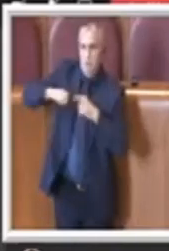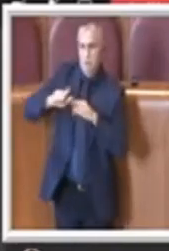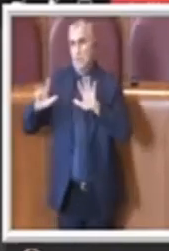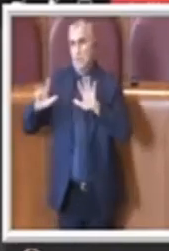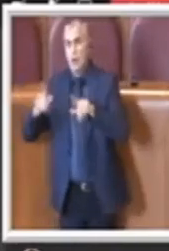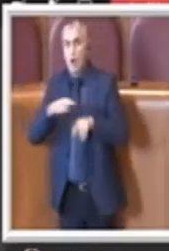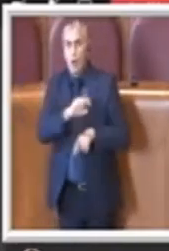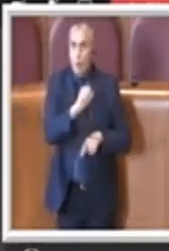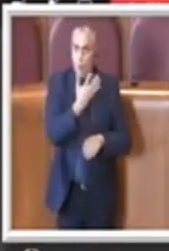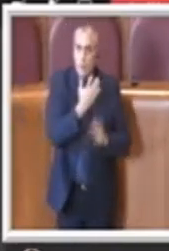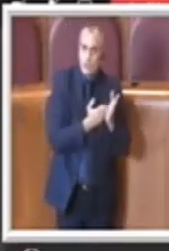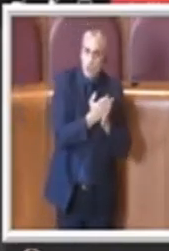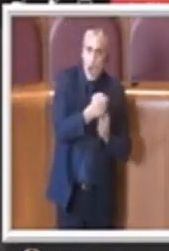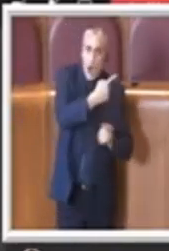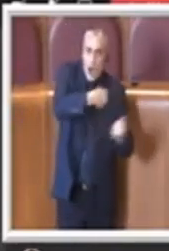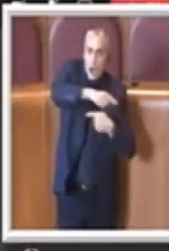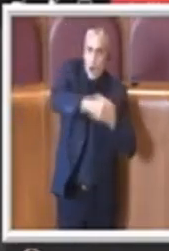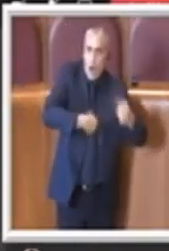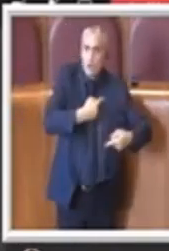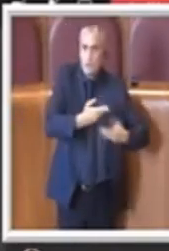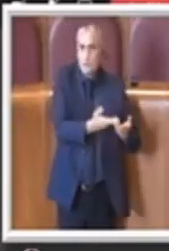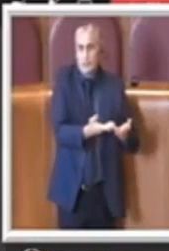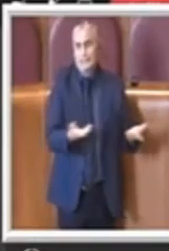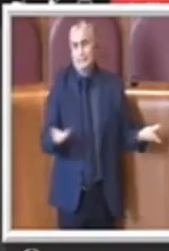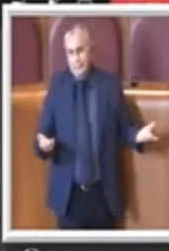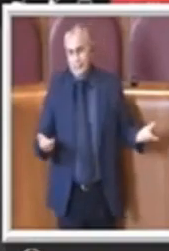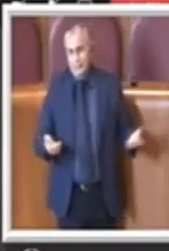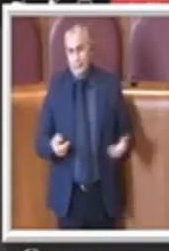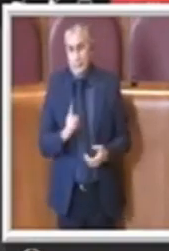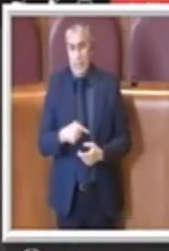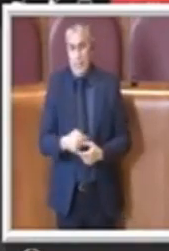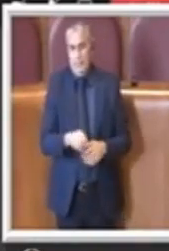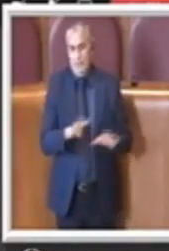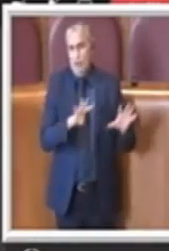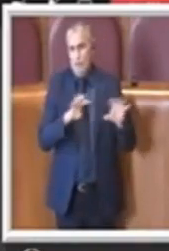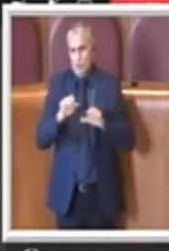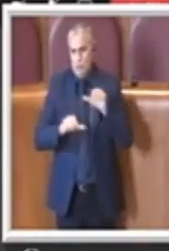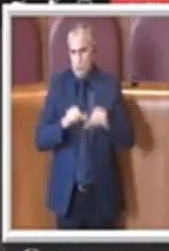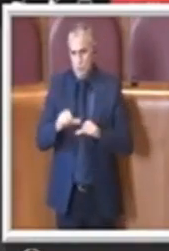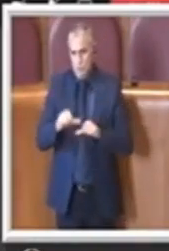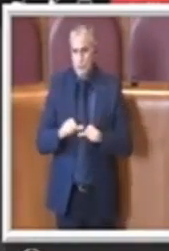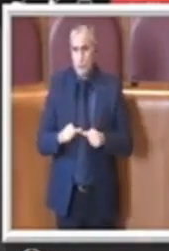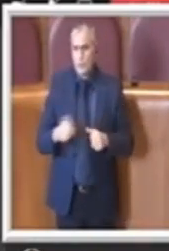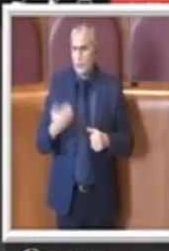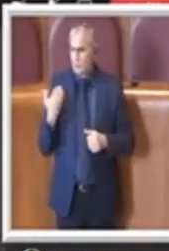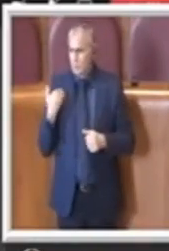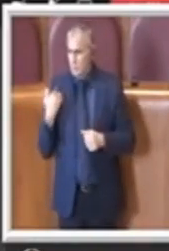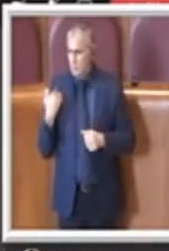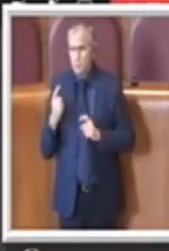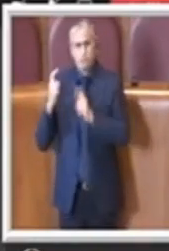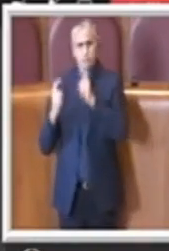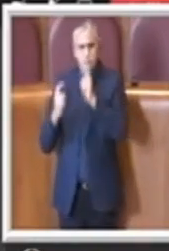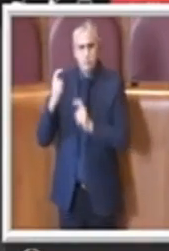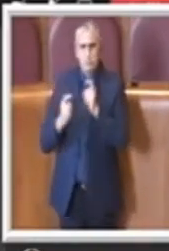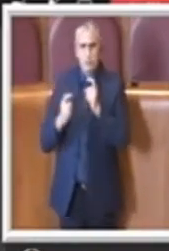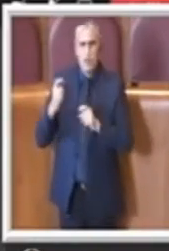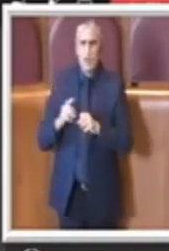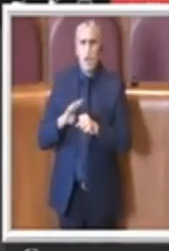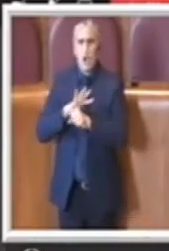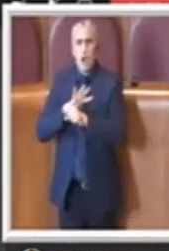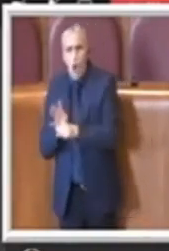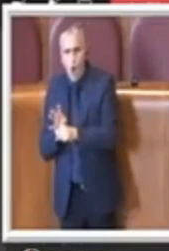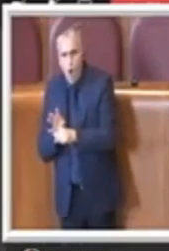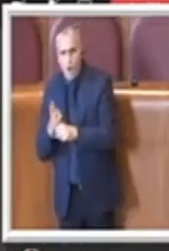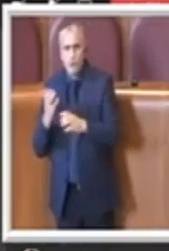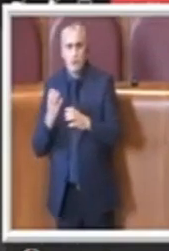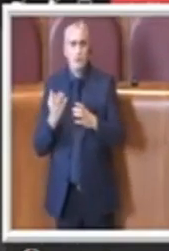questo crea un problema ora si è fatta anche una grande polemica sul con il covi dei mezzi di